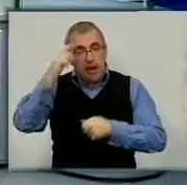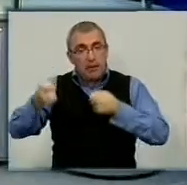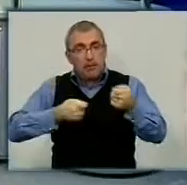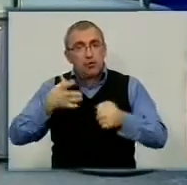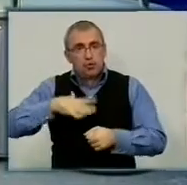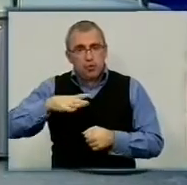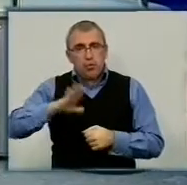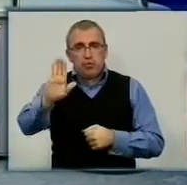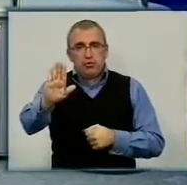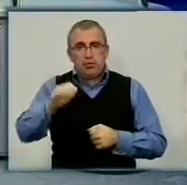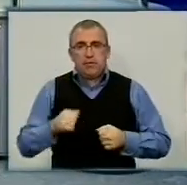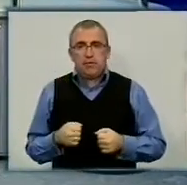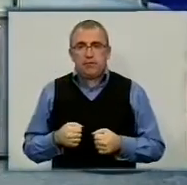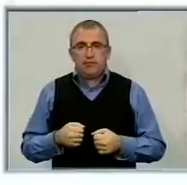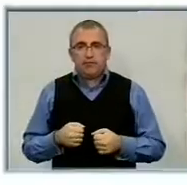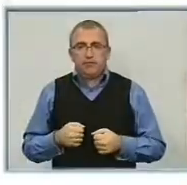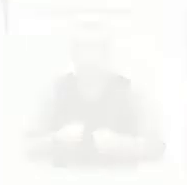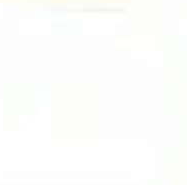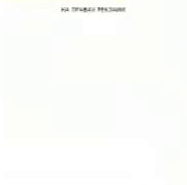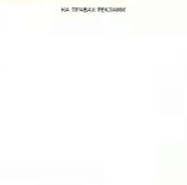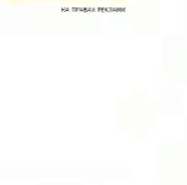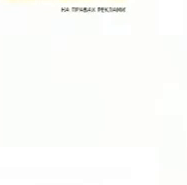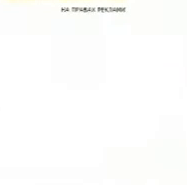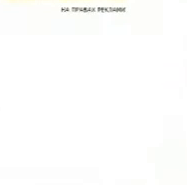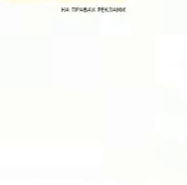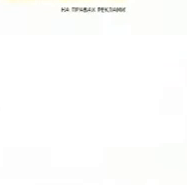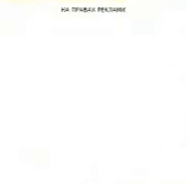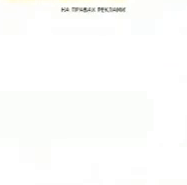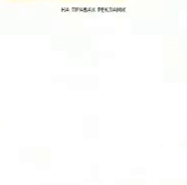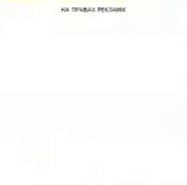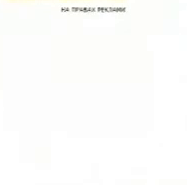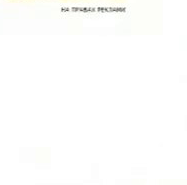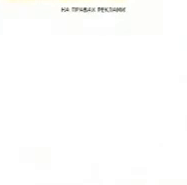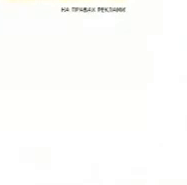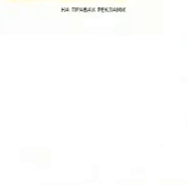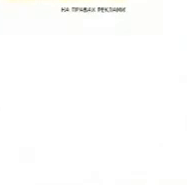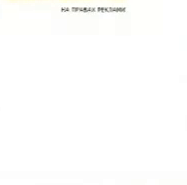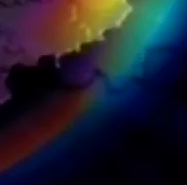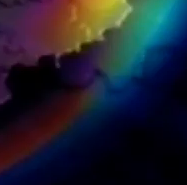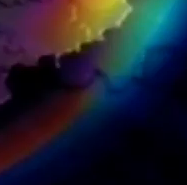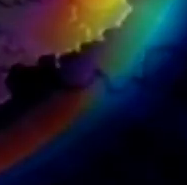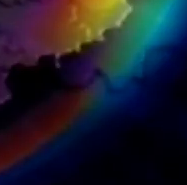адміністрації дочекайтесь інформаційний партнер програми новості